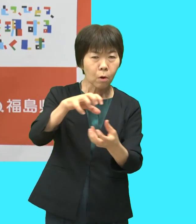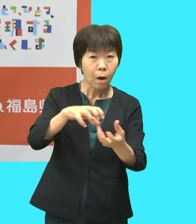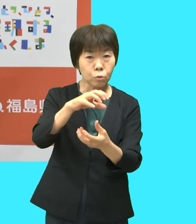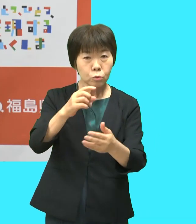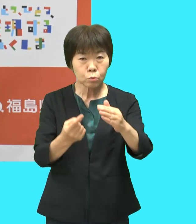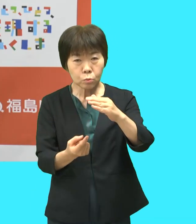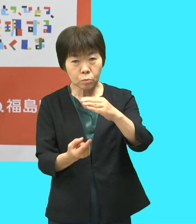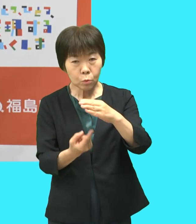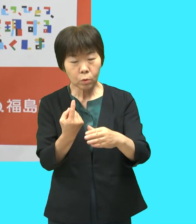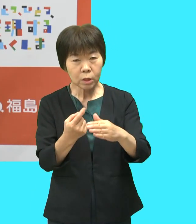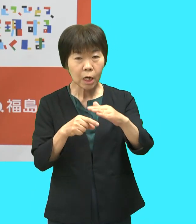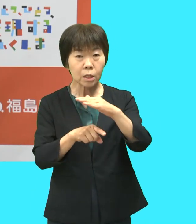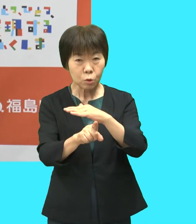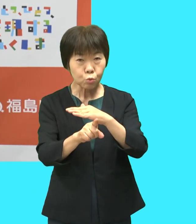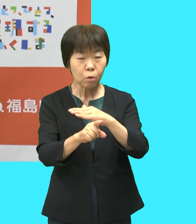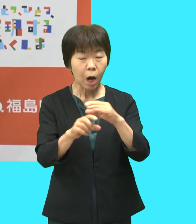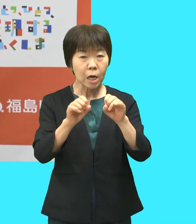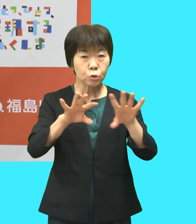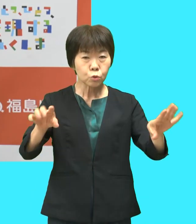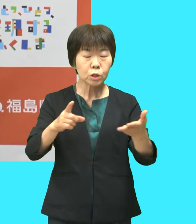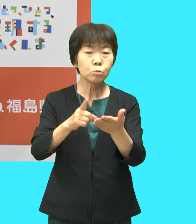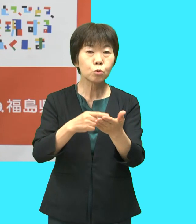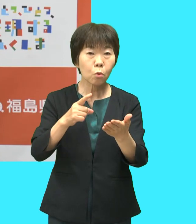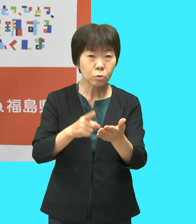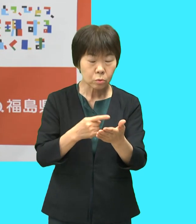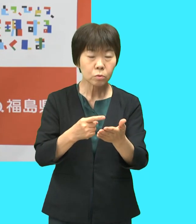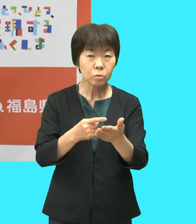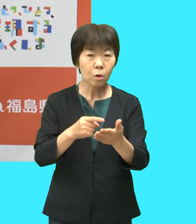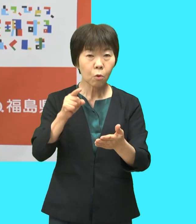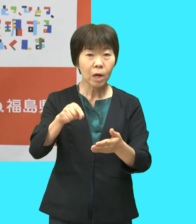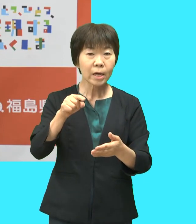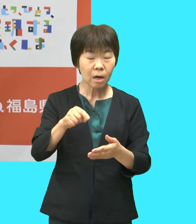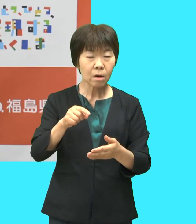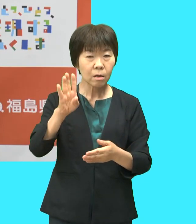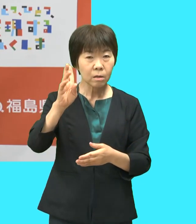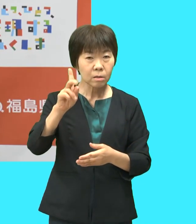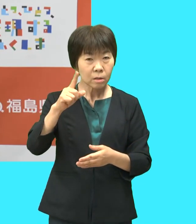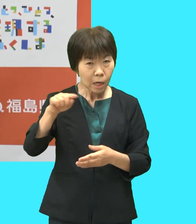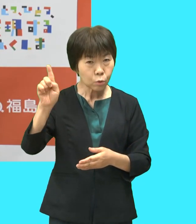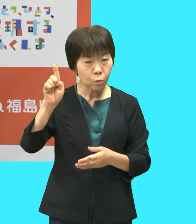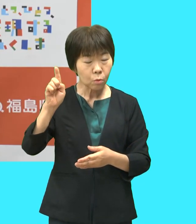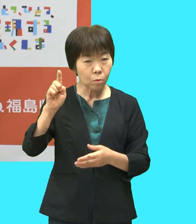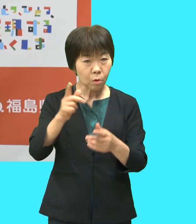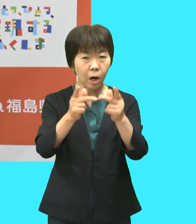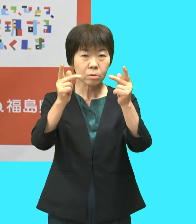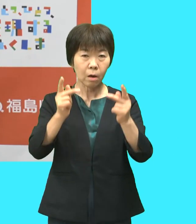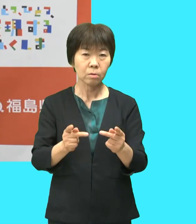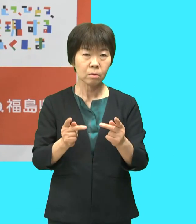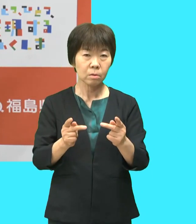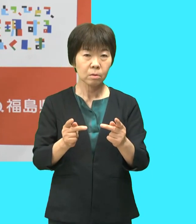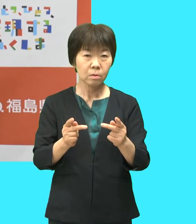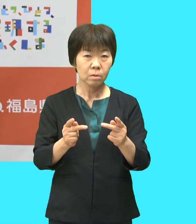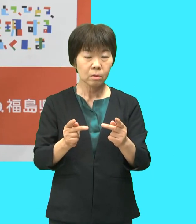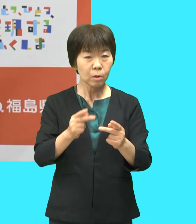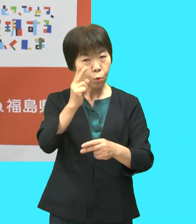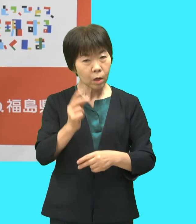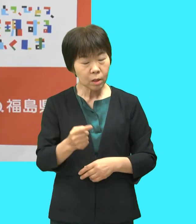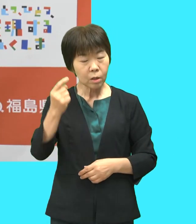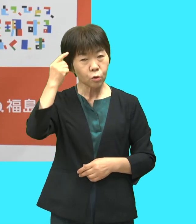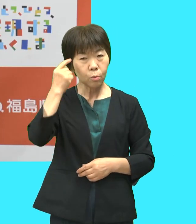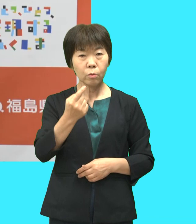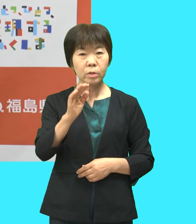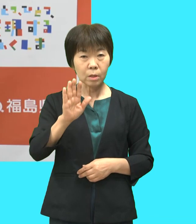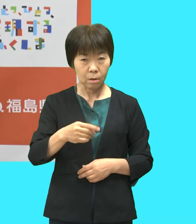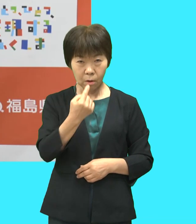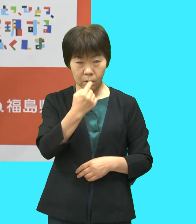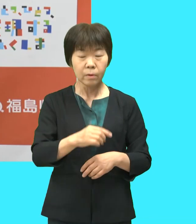やっぱりその周知不足という部分が県側としては一つちょっと課題なのかなっていう、その昨日お話を聞いてて思ったん